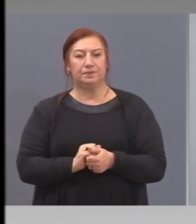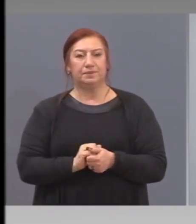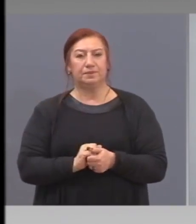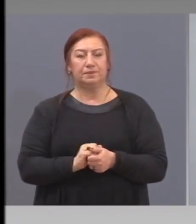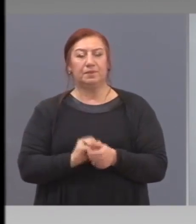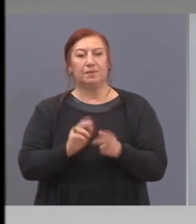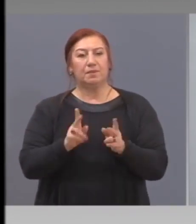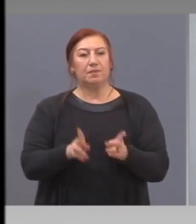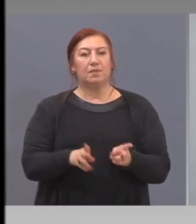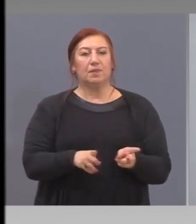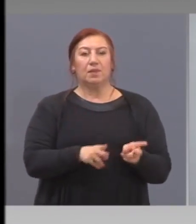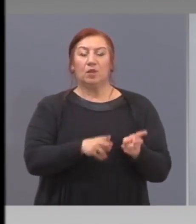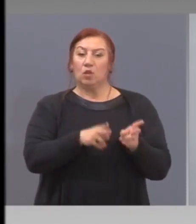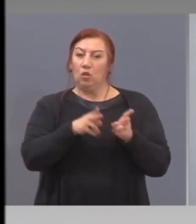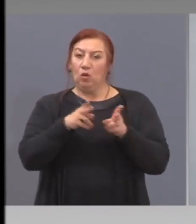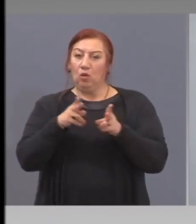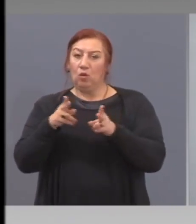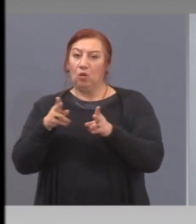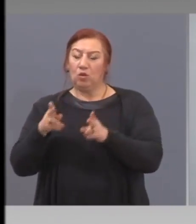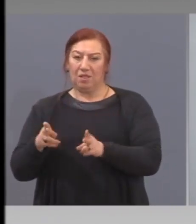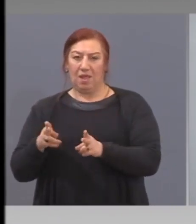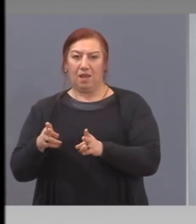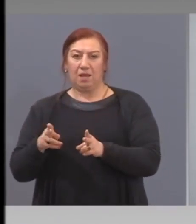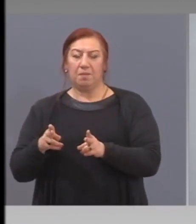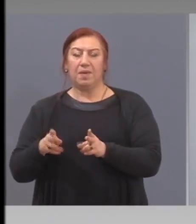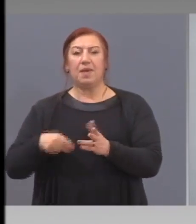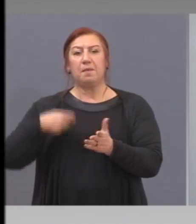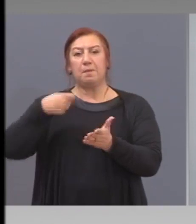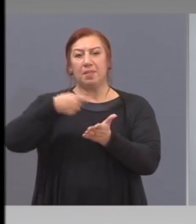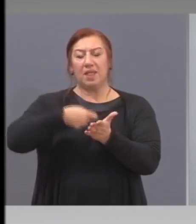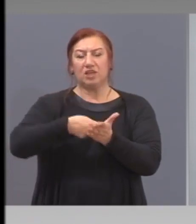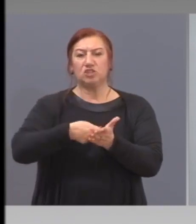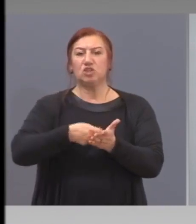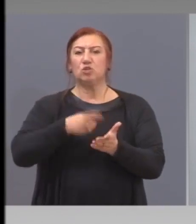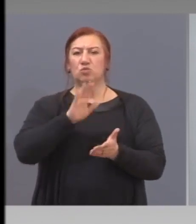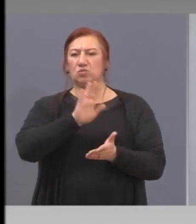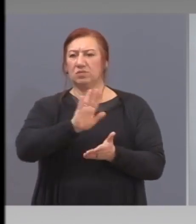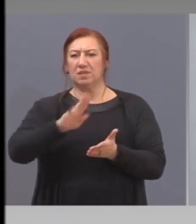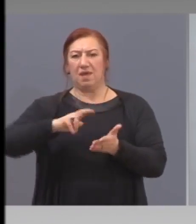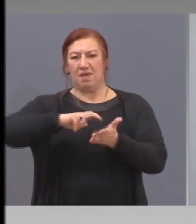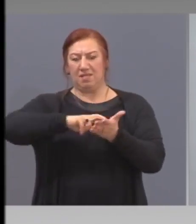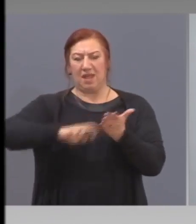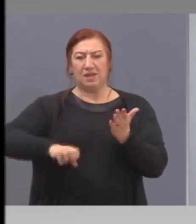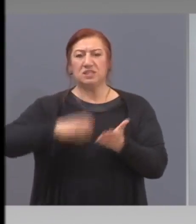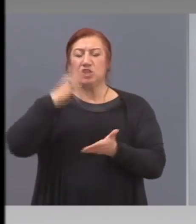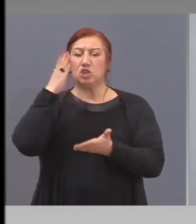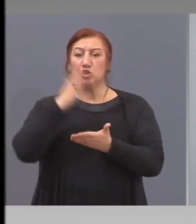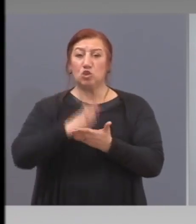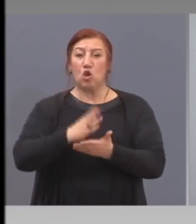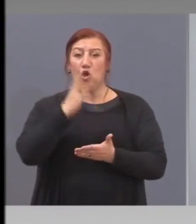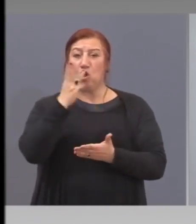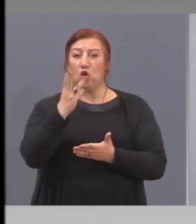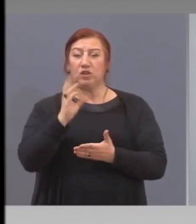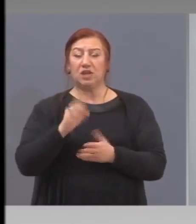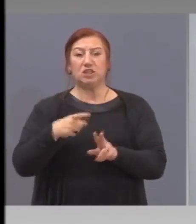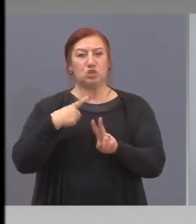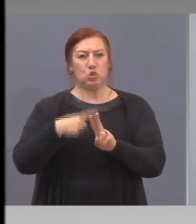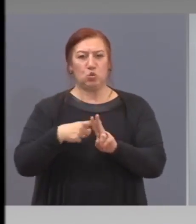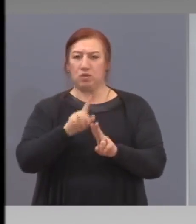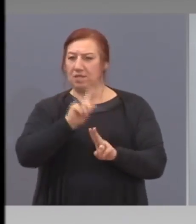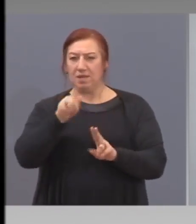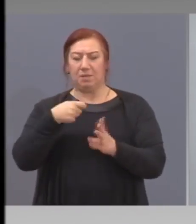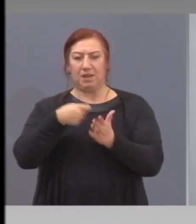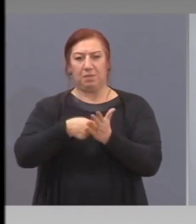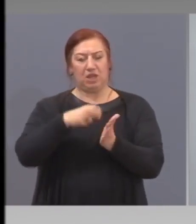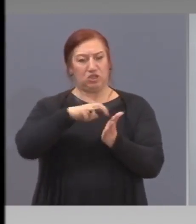Отлагаме наплащане на данъци до 30 юни, а това